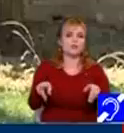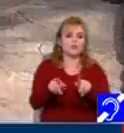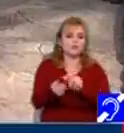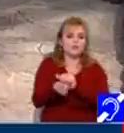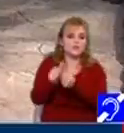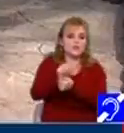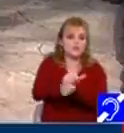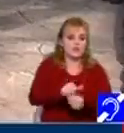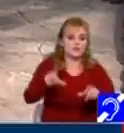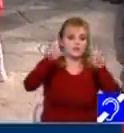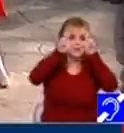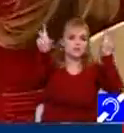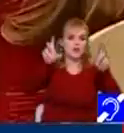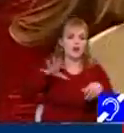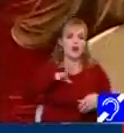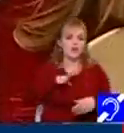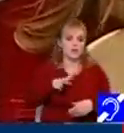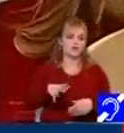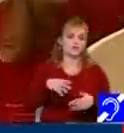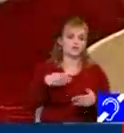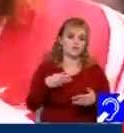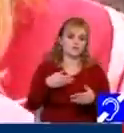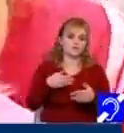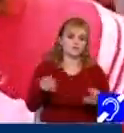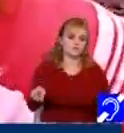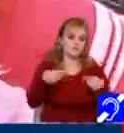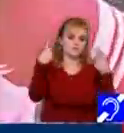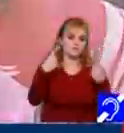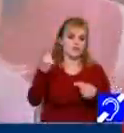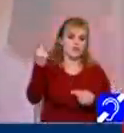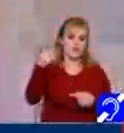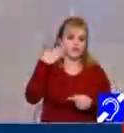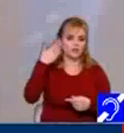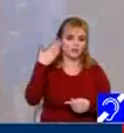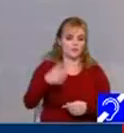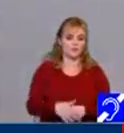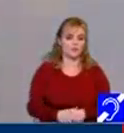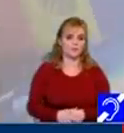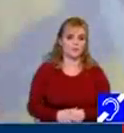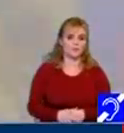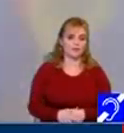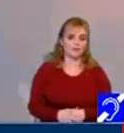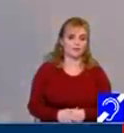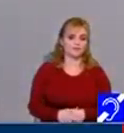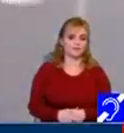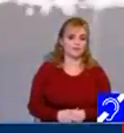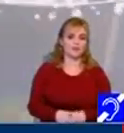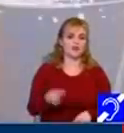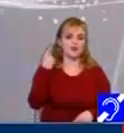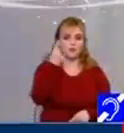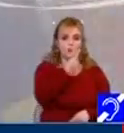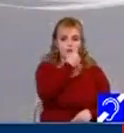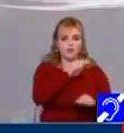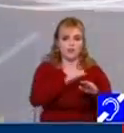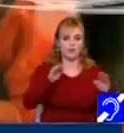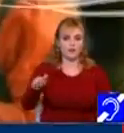învățământ preșcolar care au fost renovate cu bani de la București. În ochii unui copil vezi candoarea, puritatea, dragostea și setea